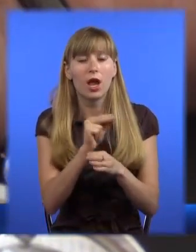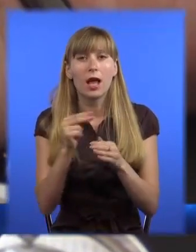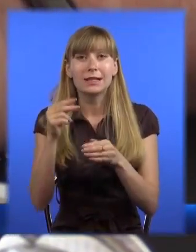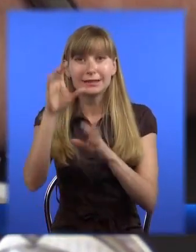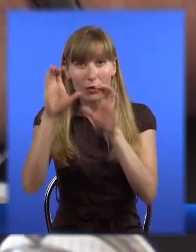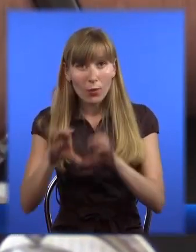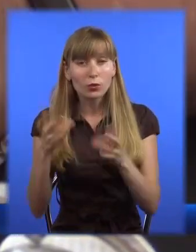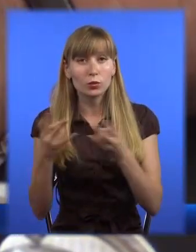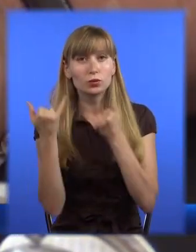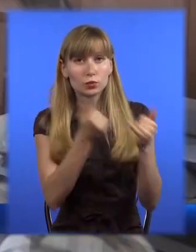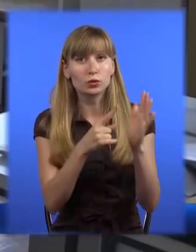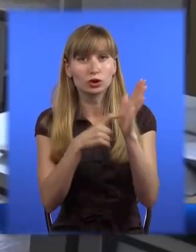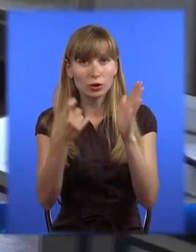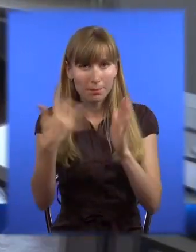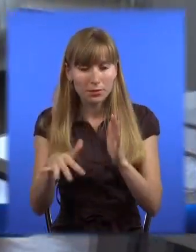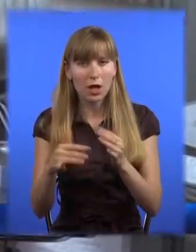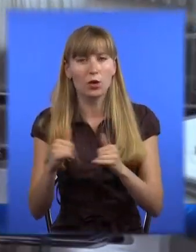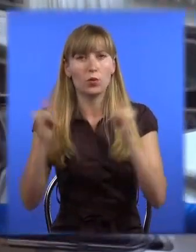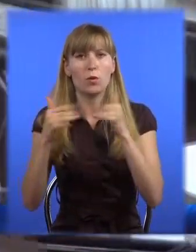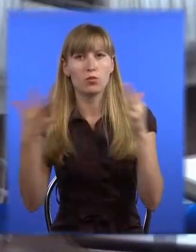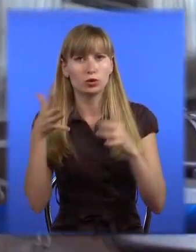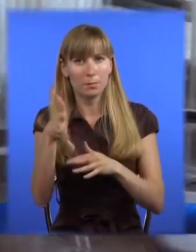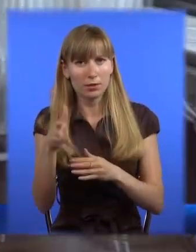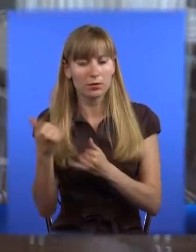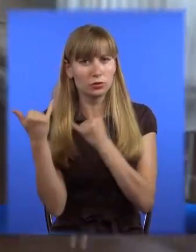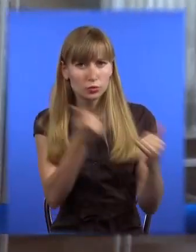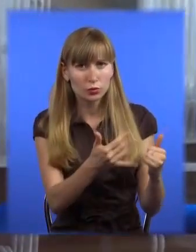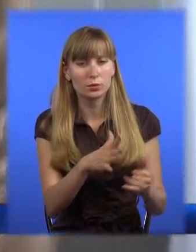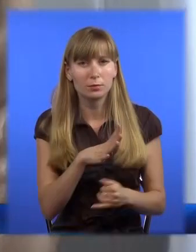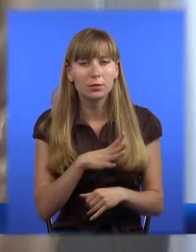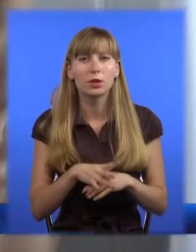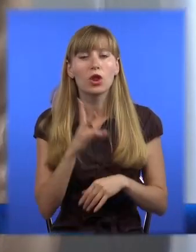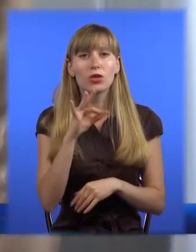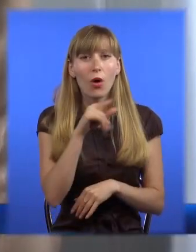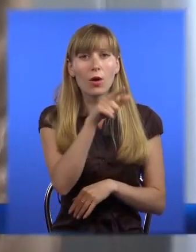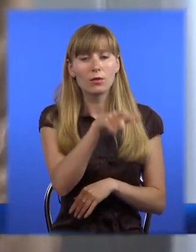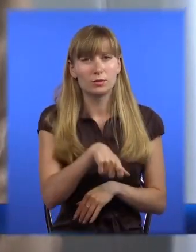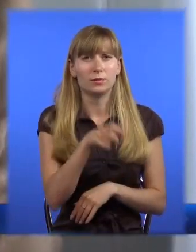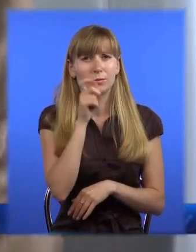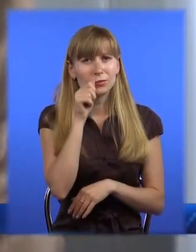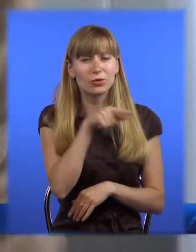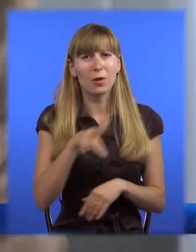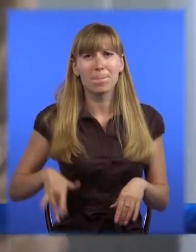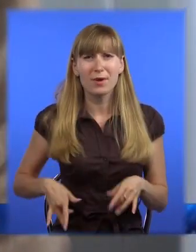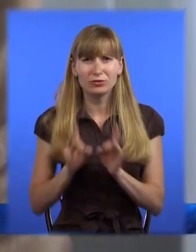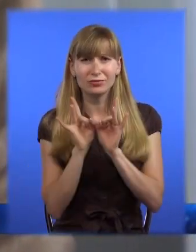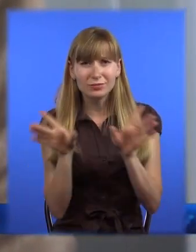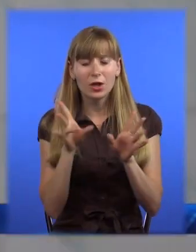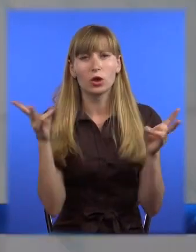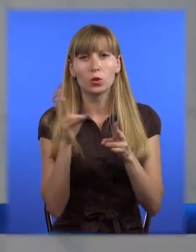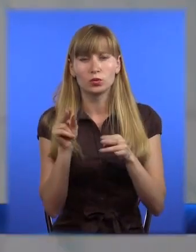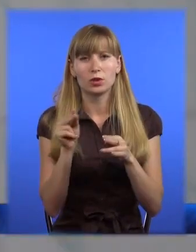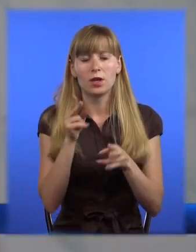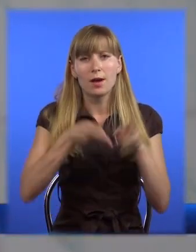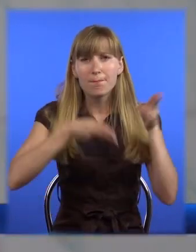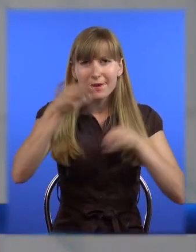650, які передбачені законом. Проте врятувати чоловіка з таким діагнозом, як цироз печінки, могла тільки її пересадка.